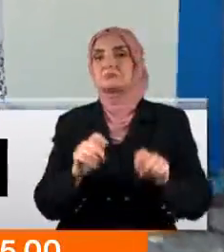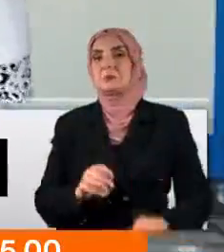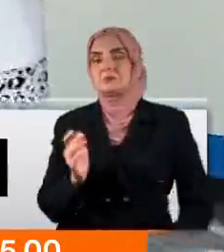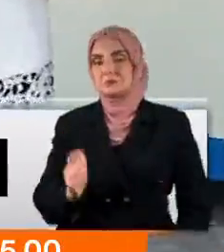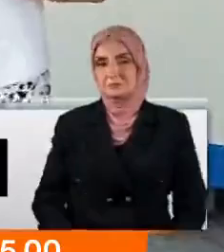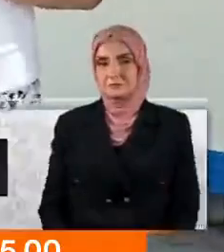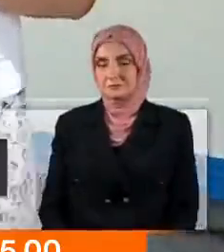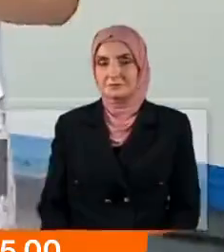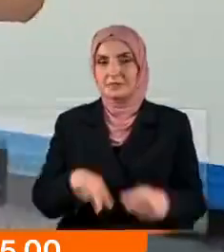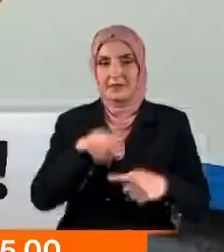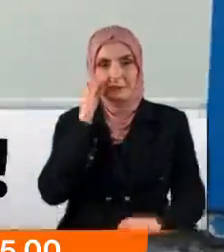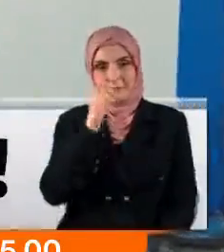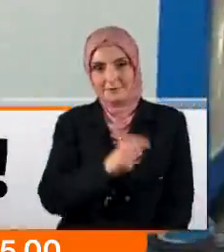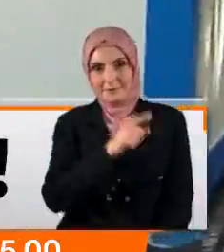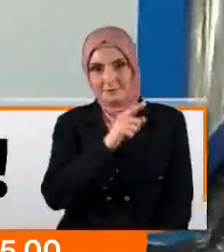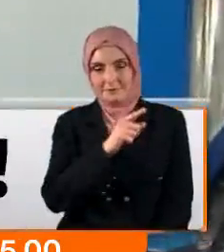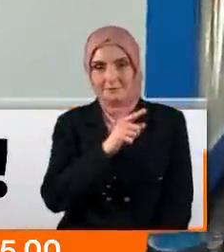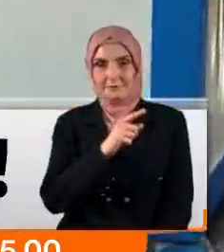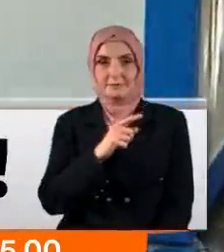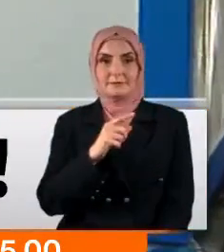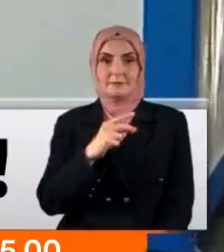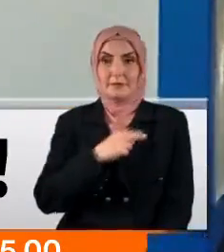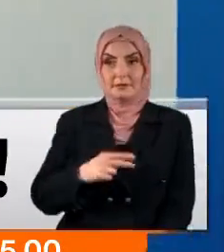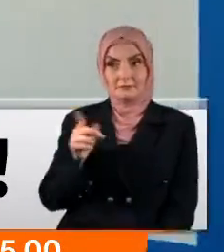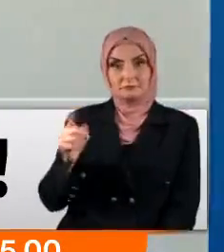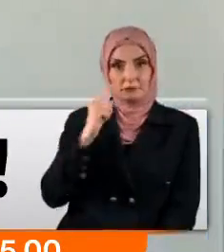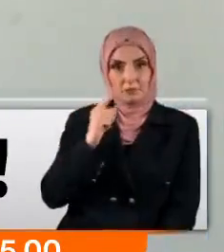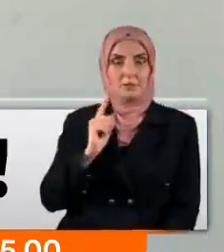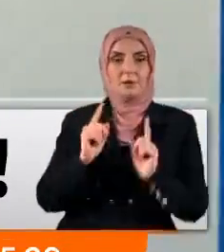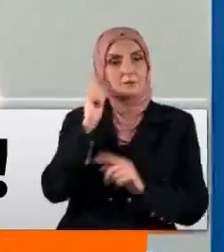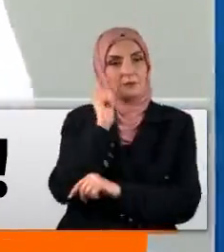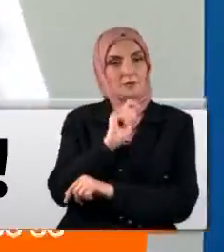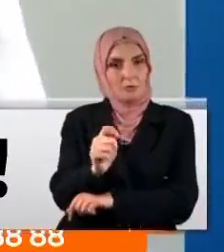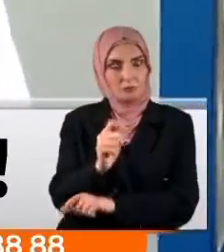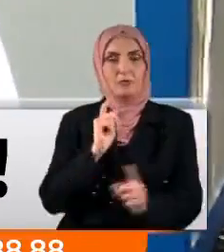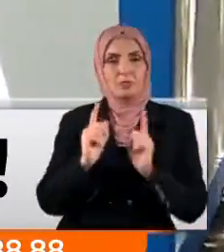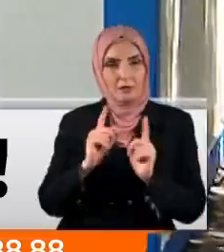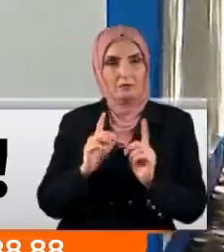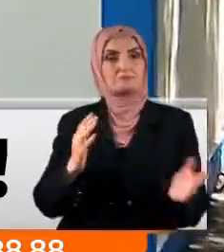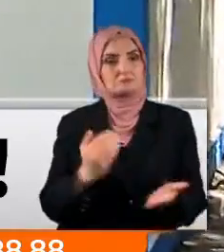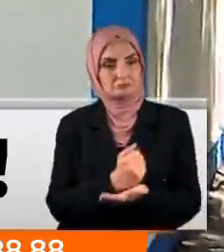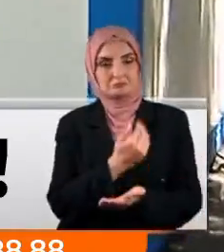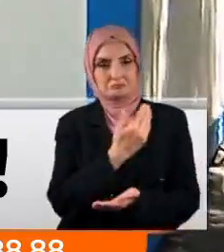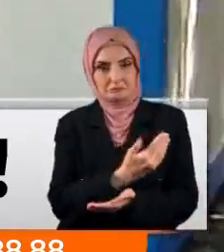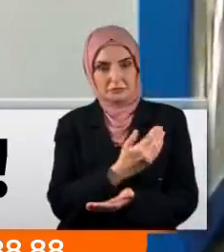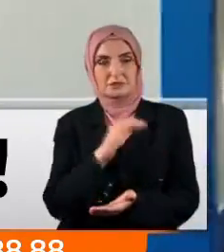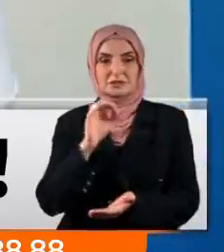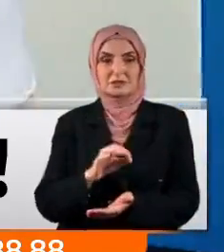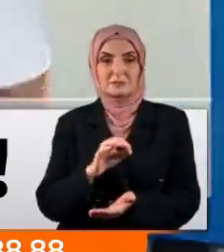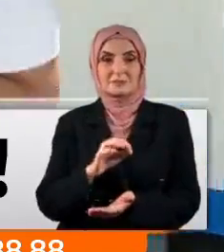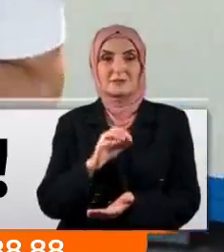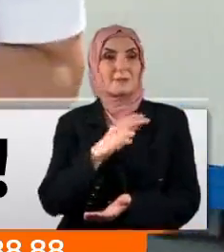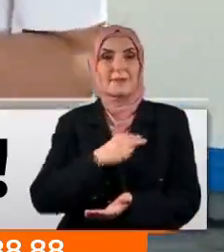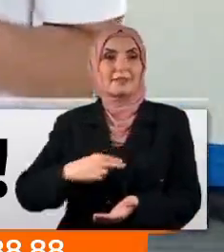Önler belediyeye dava açtı ve o davayı kazandı. Şimdi buradan zabıta konteynerinin kalkıp köftecinin gelmesi gerekiyor